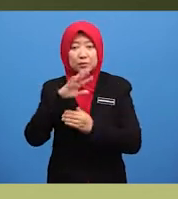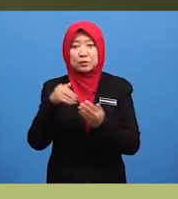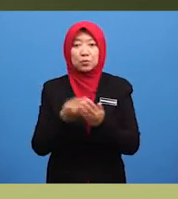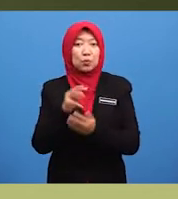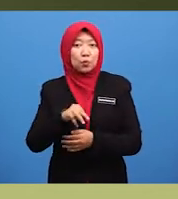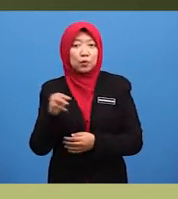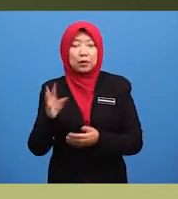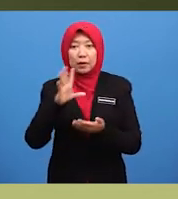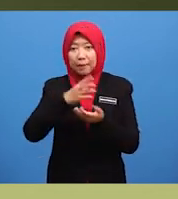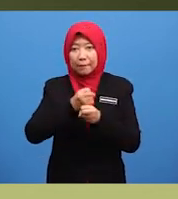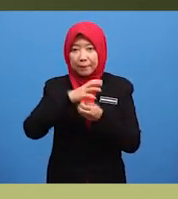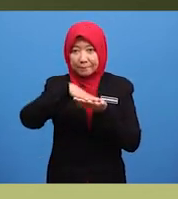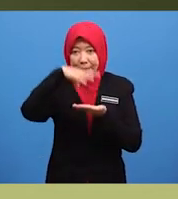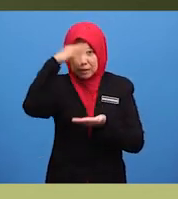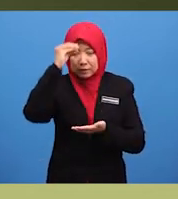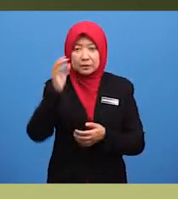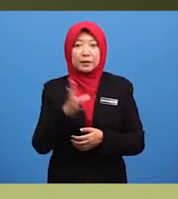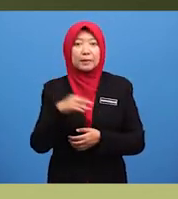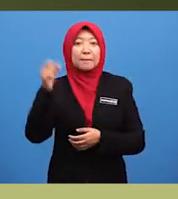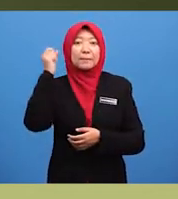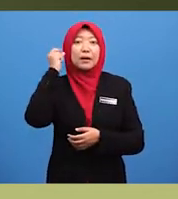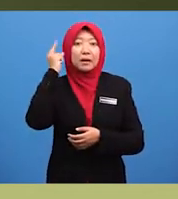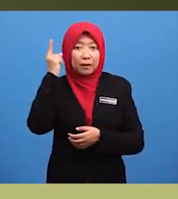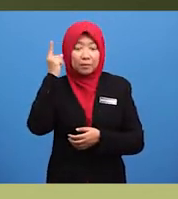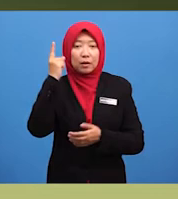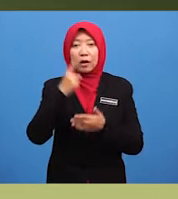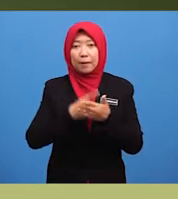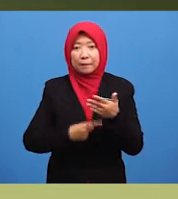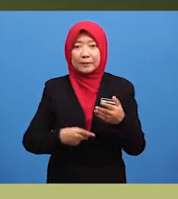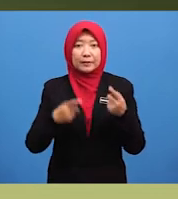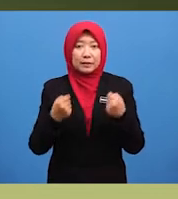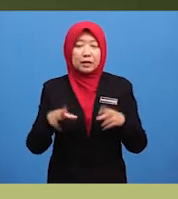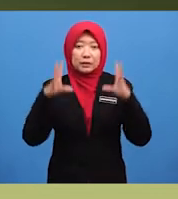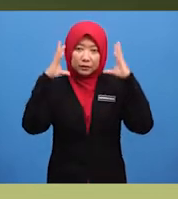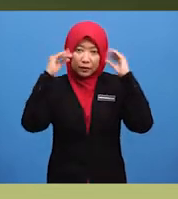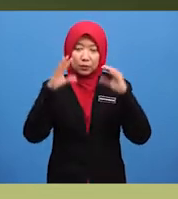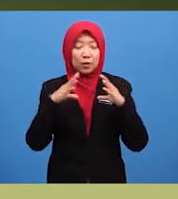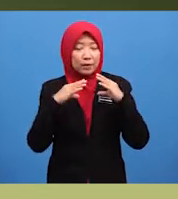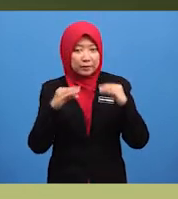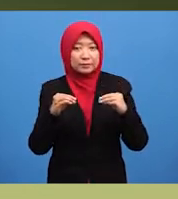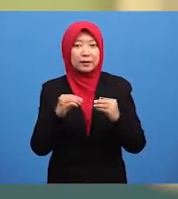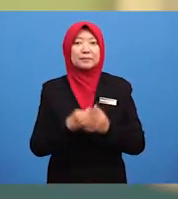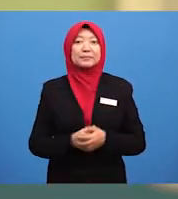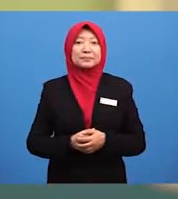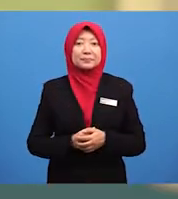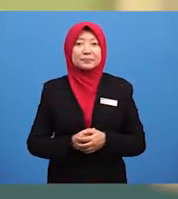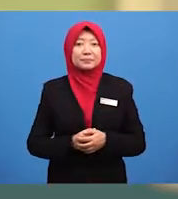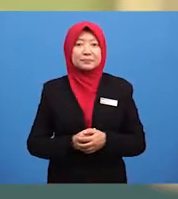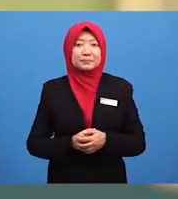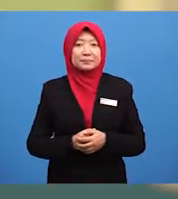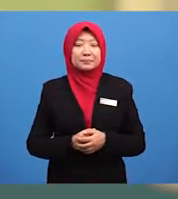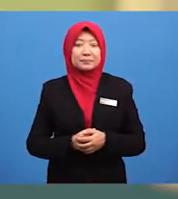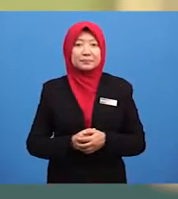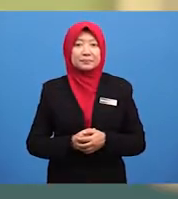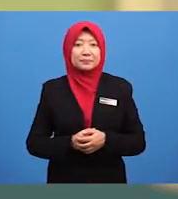dapat mempelajari dan memahami apa yang telah cikgu ajar pada kali ini.